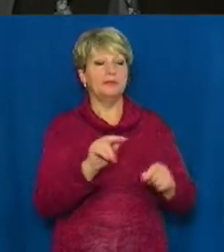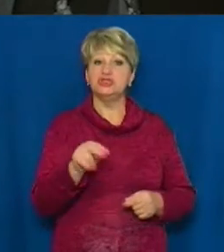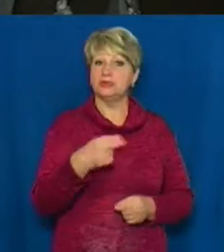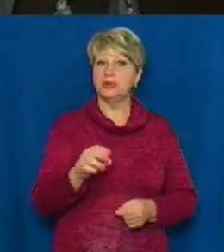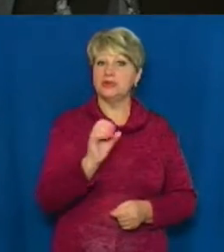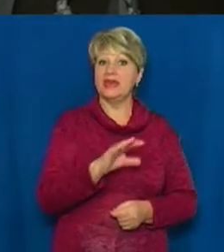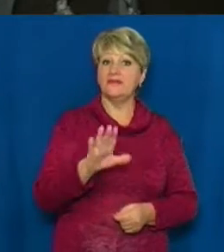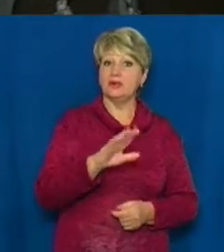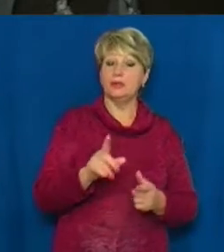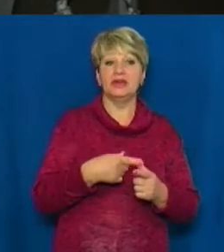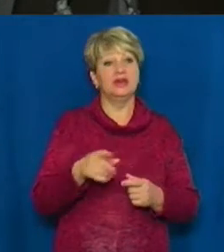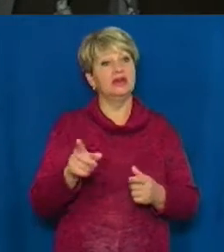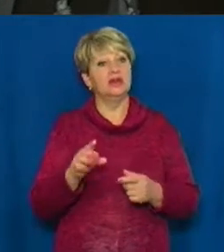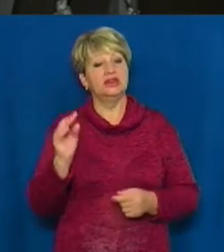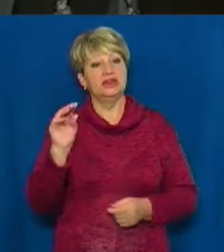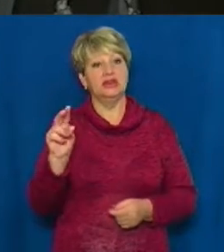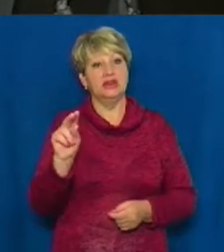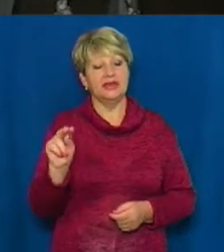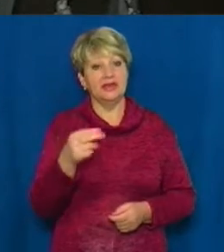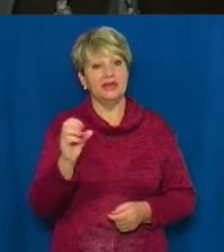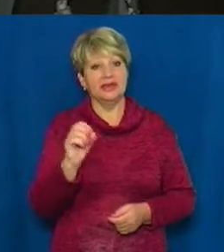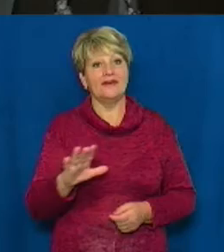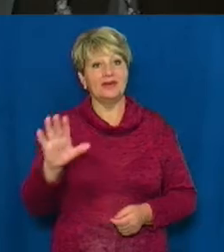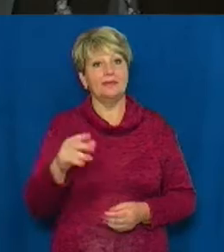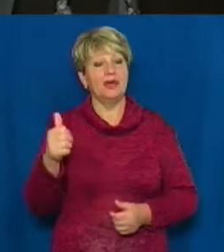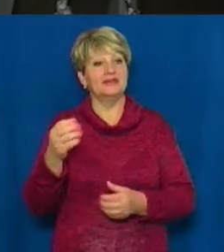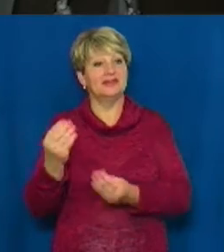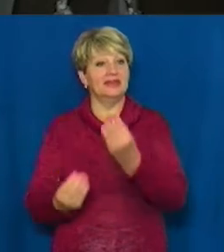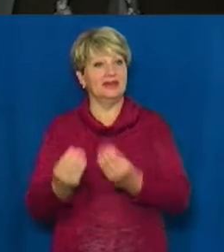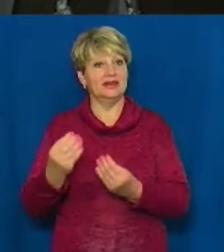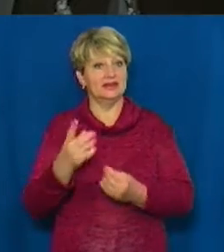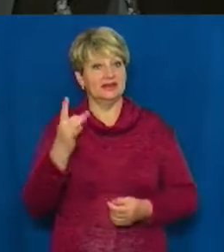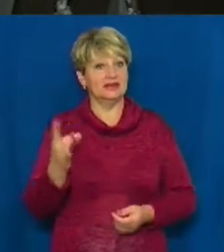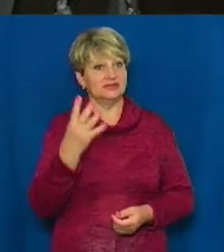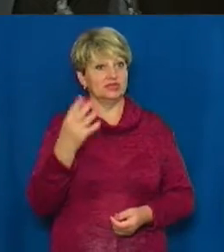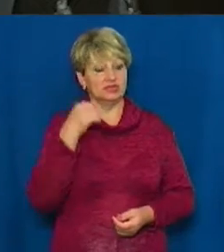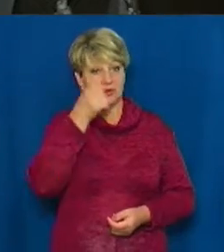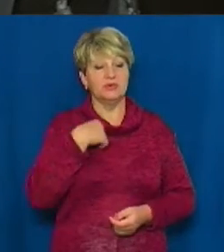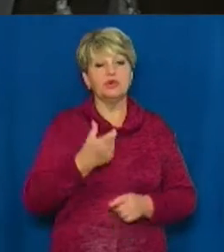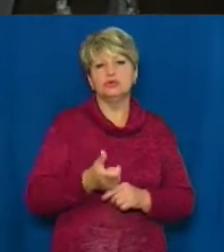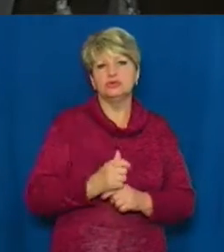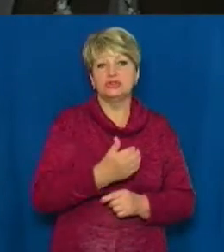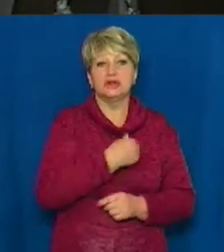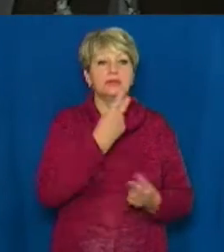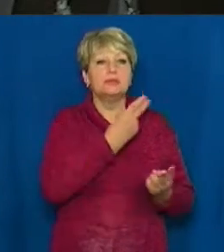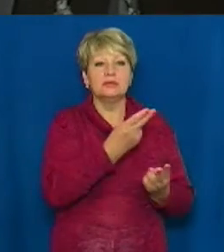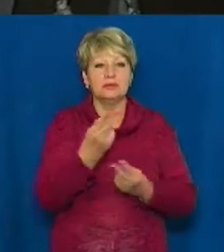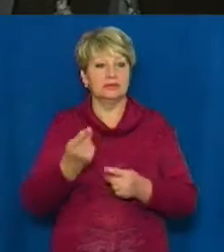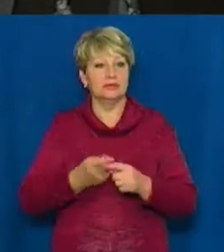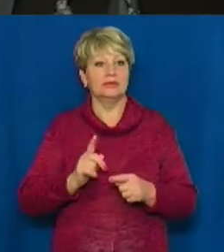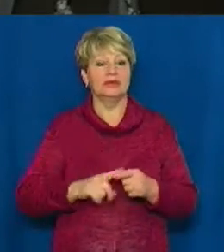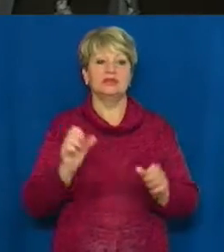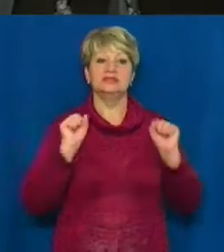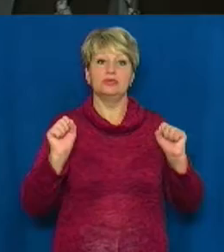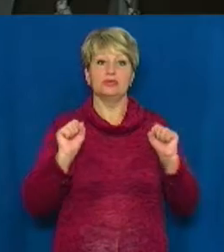Європи чи поїхати на європейські ігри, оскільки європейські ігри проходять раз на 4 роки. Мені дуже хотілося подивитись на цей спортивний форум, і